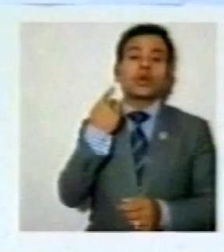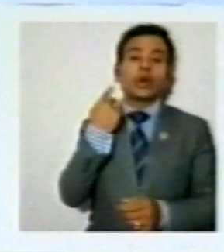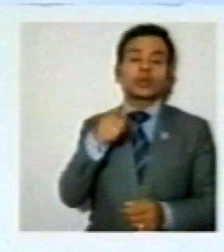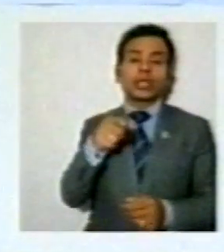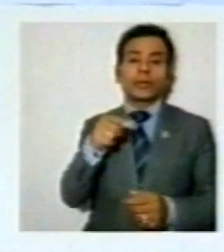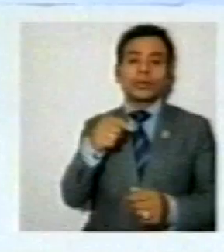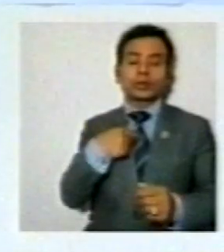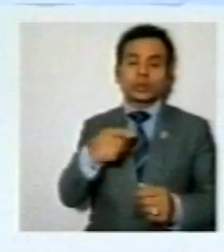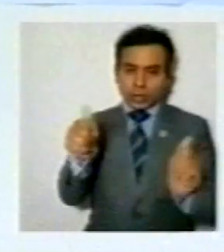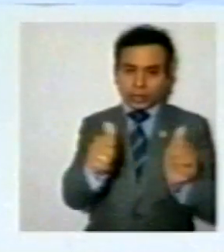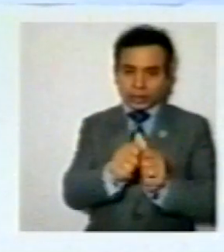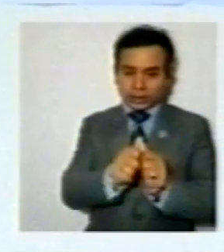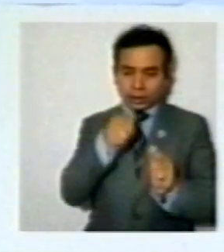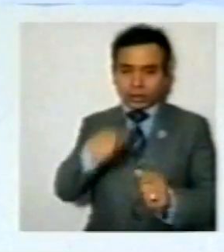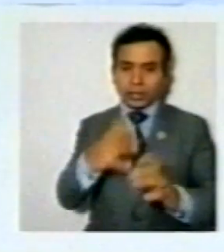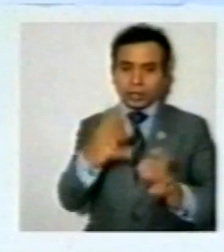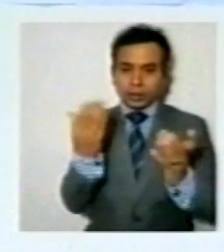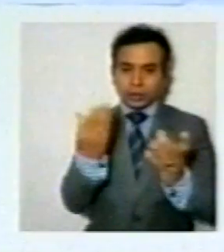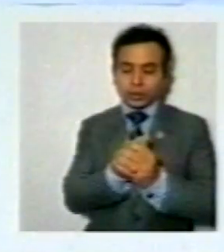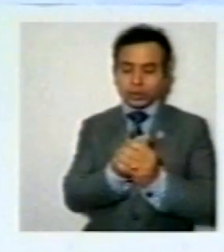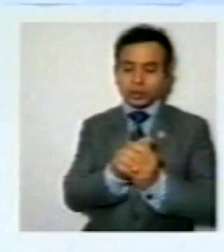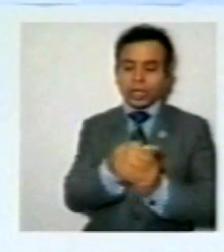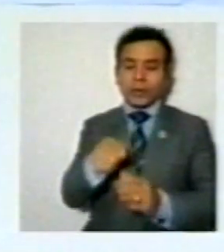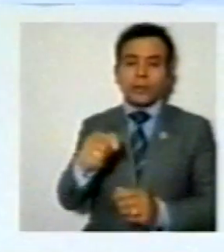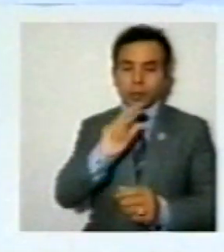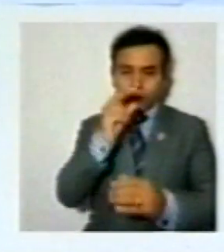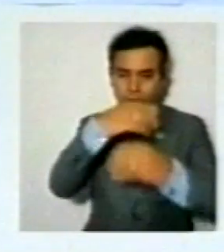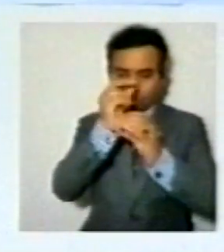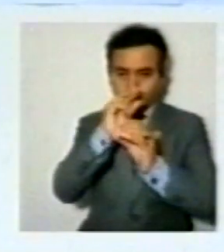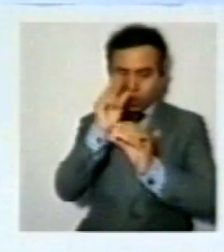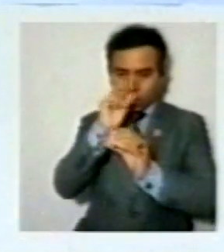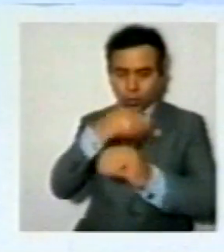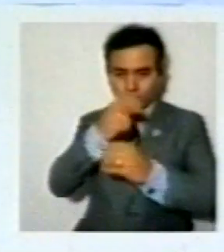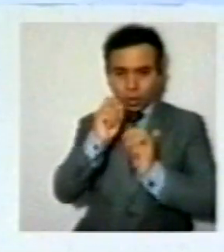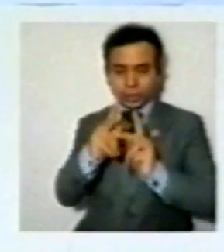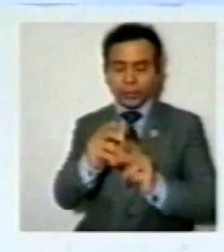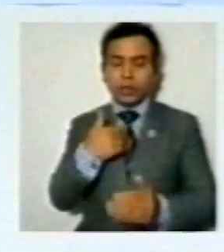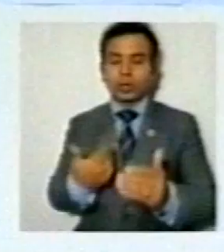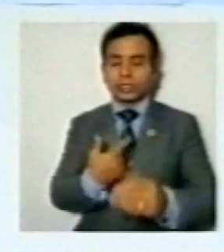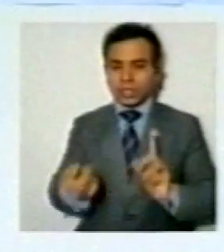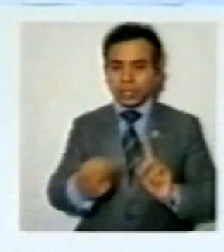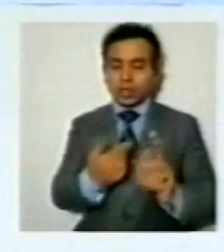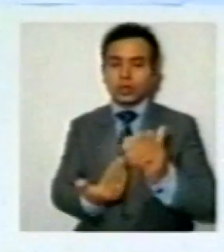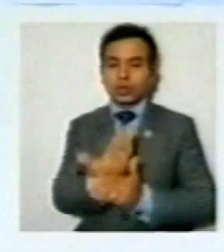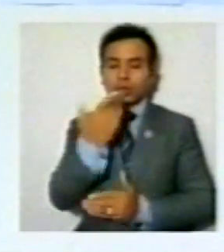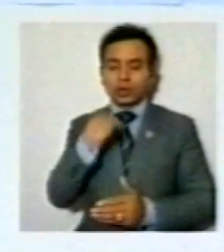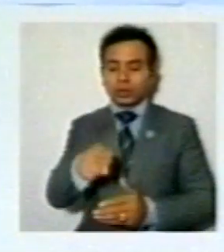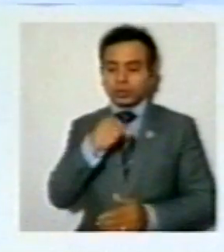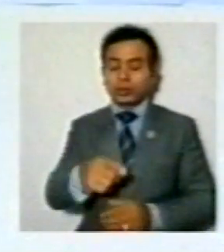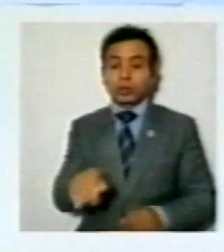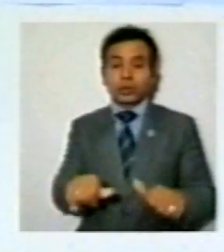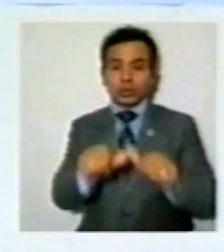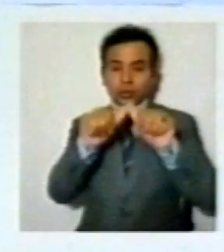এবং আজকে আমাদের সাথে যুক্ত হয়েছে, আমরা গতদিন পর্যন্ত 33 ল্যাব ছিল, আজকে আমাদের 34 ল্যাবে পরীক্ষা